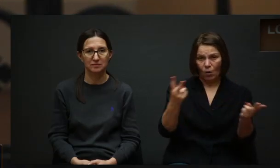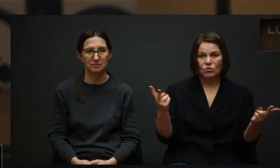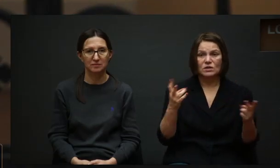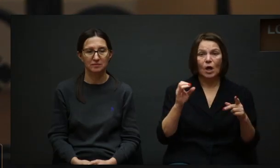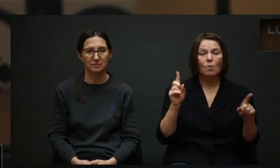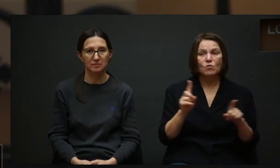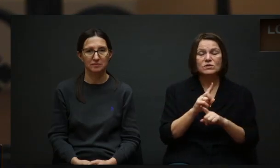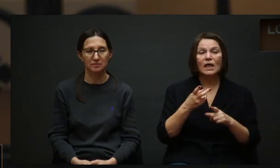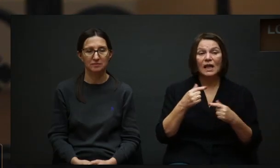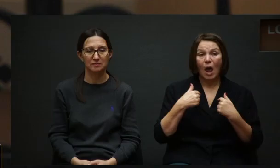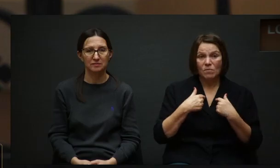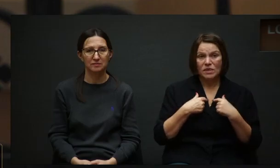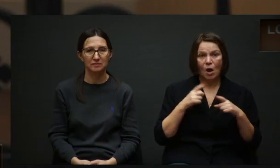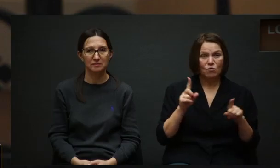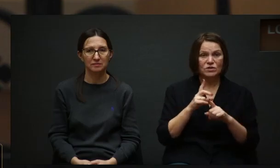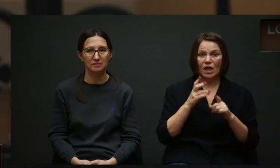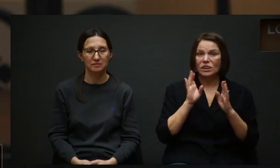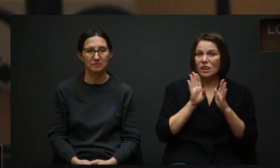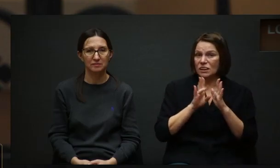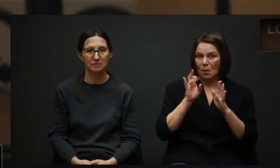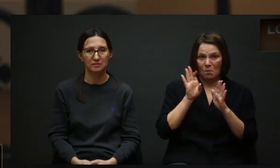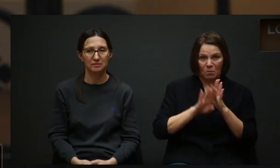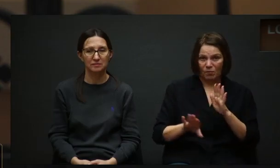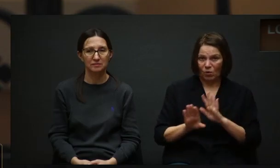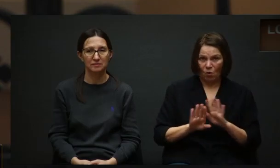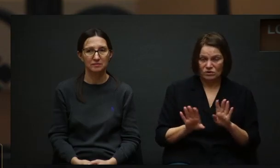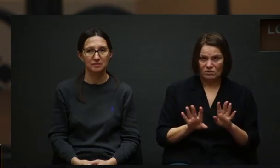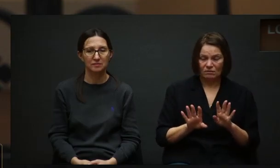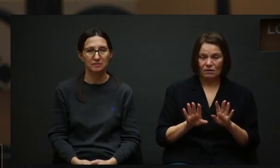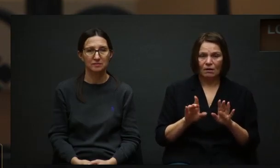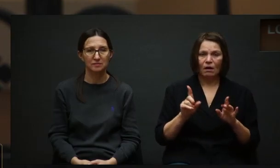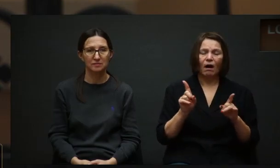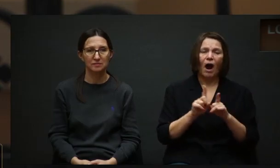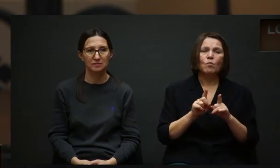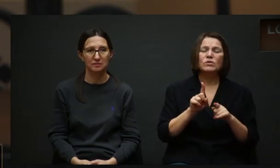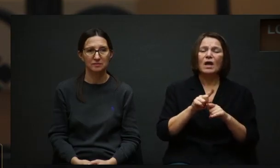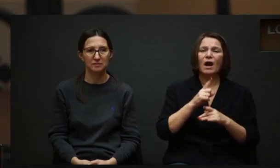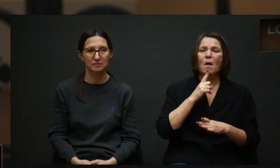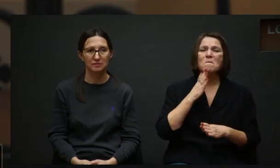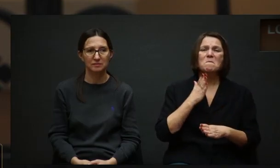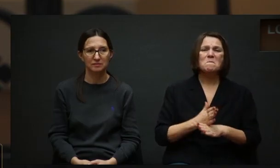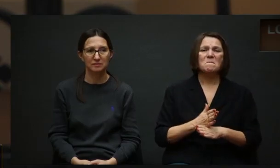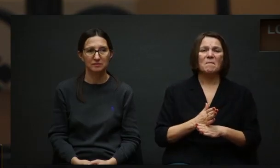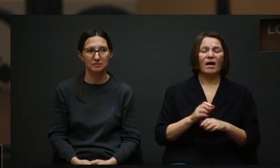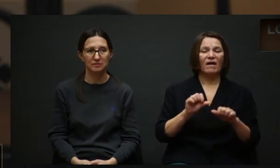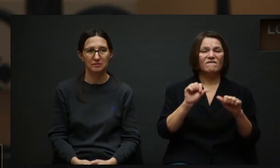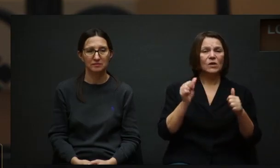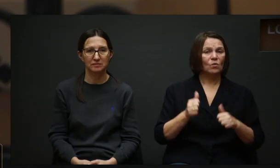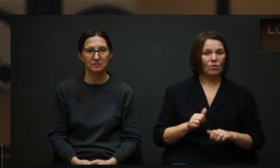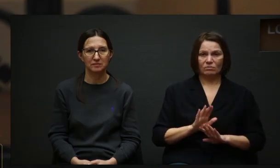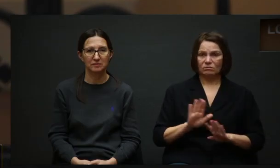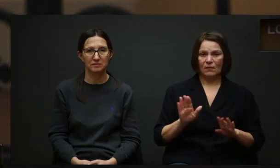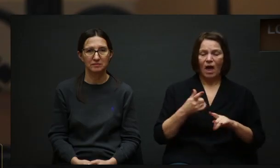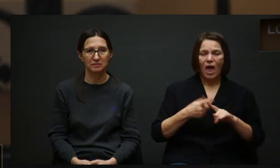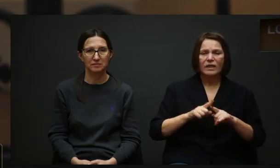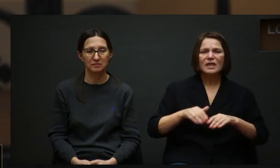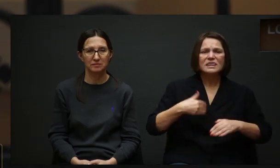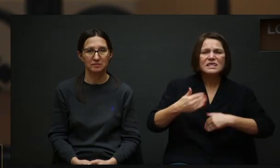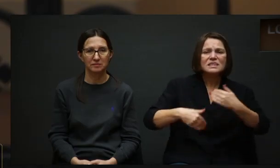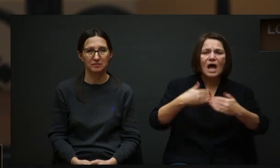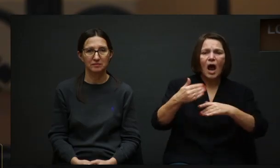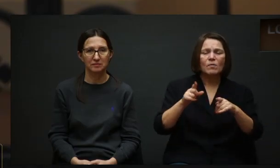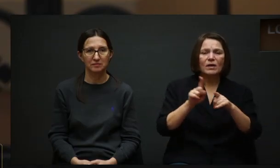меня музей – это не просто, ну, какая-то, да, статичная фигура, это динамика каких-то